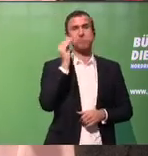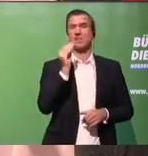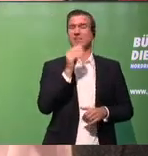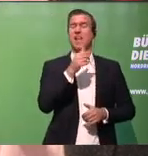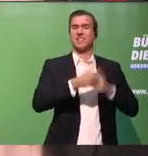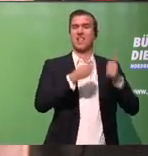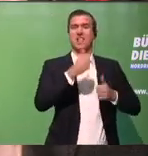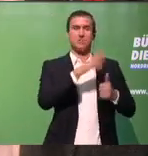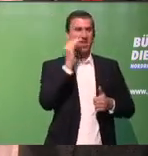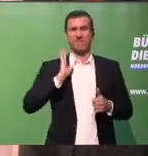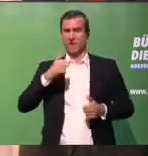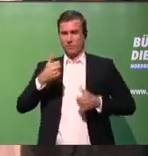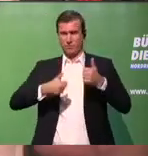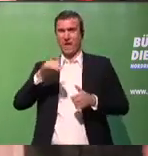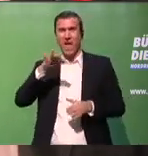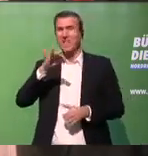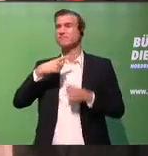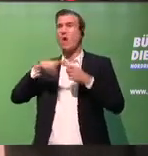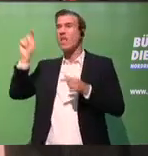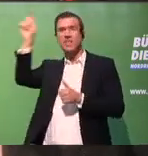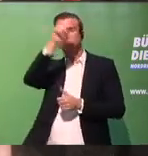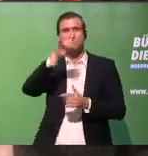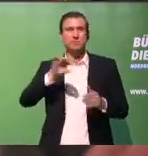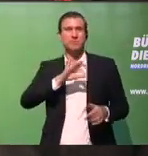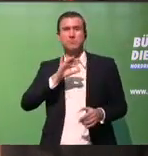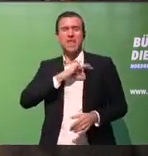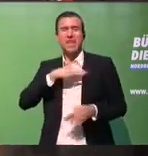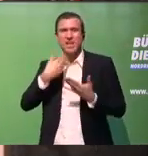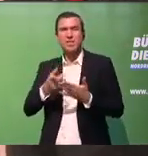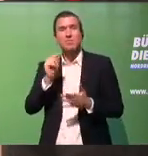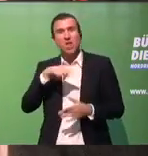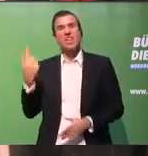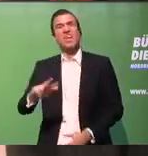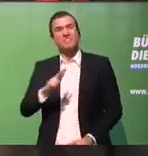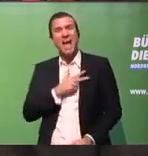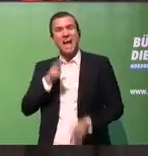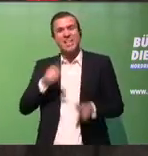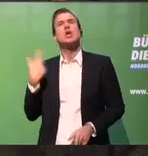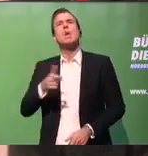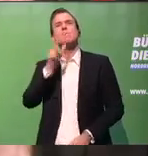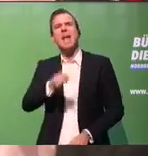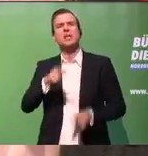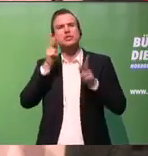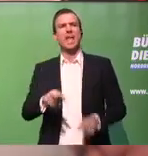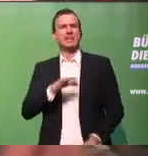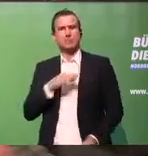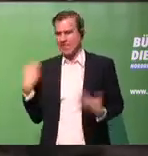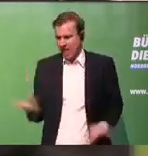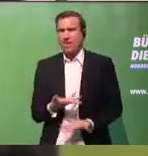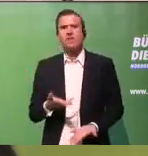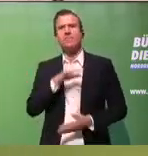hat. Das beweist doch erst recht, wir sind die wahrhafte Menschenrechtspartei. Dankeschön.